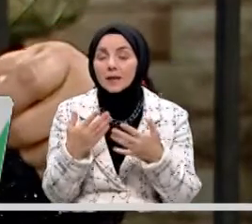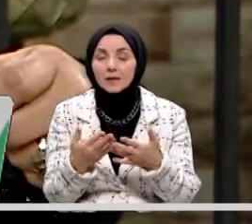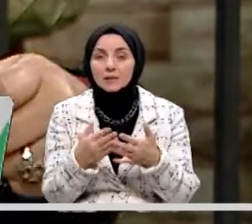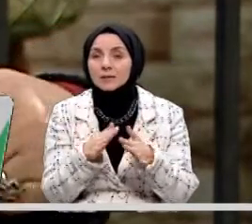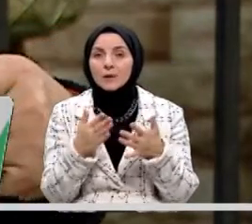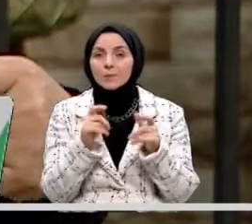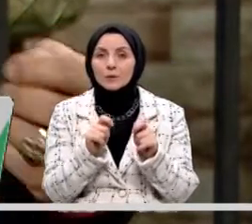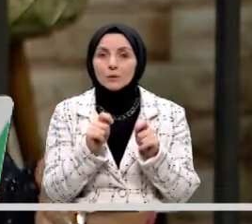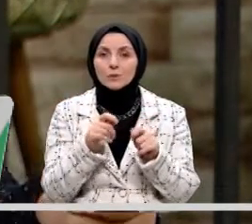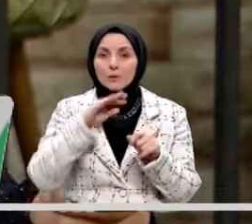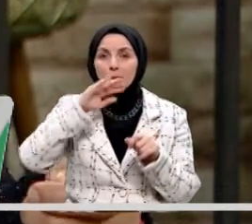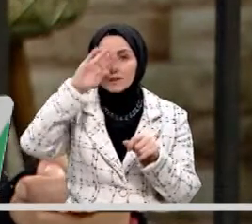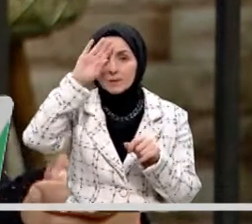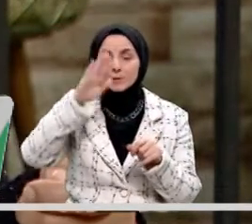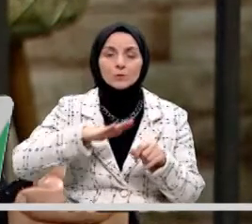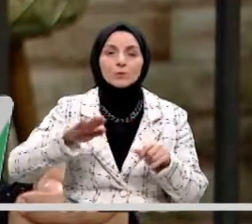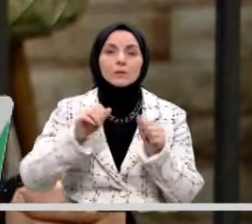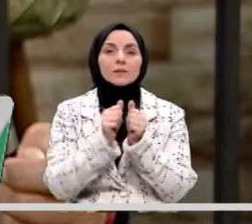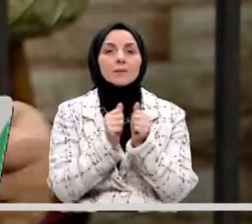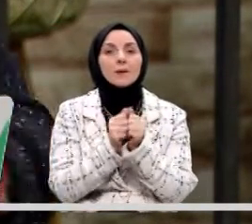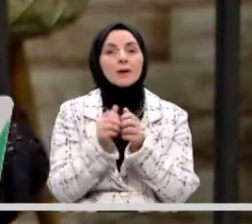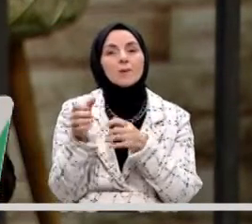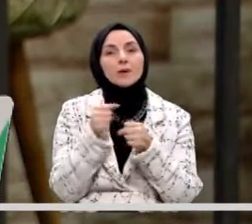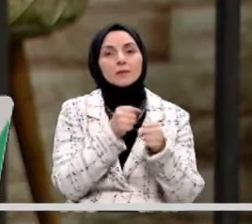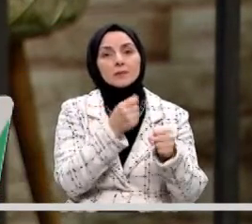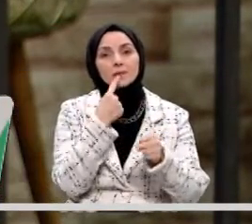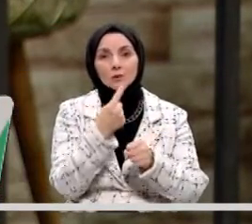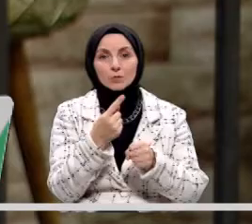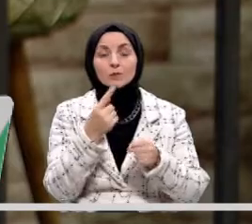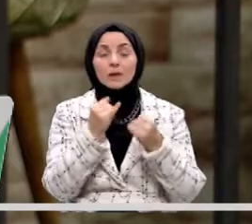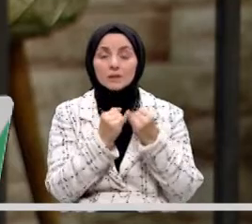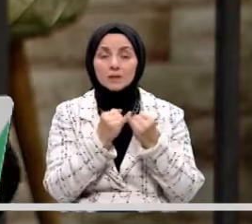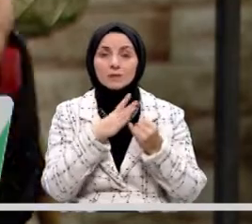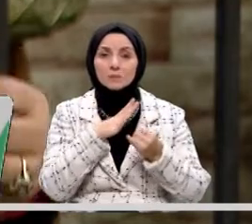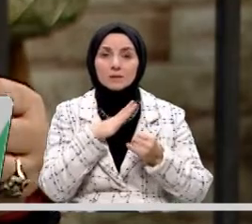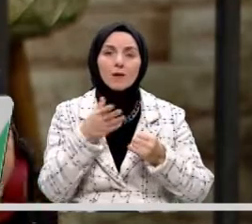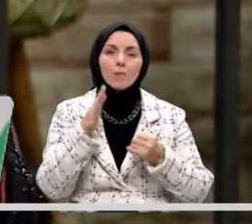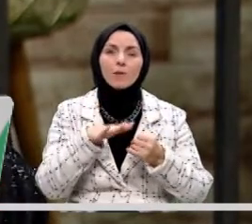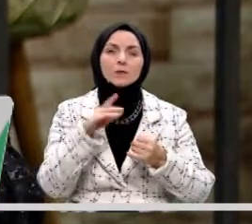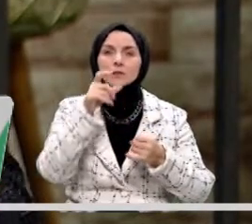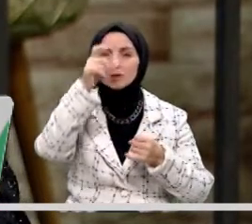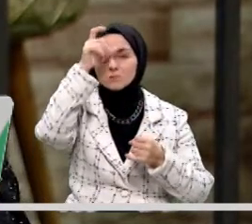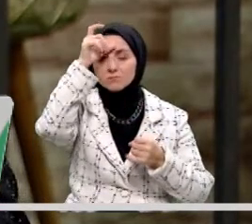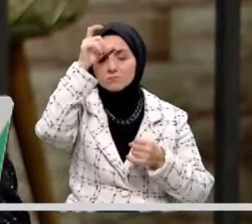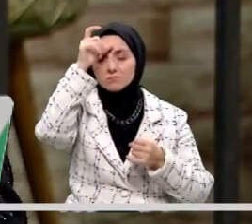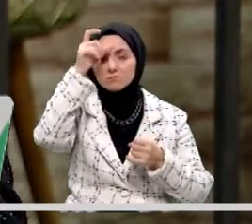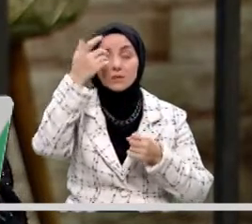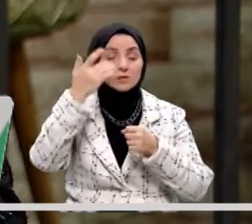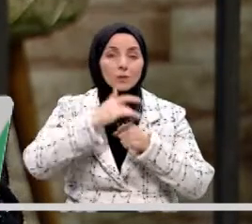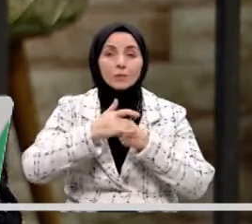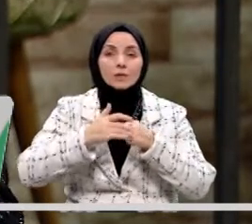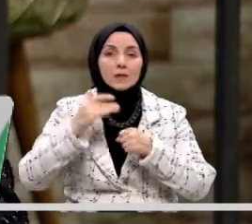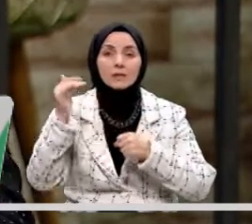bir bizim kardeşimiz var başka ülkeden gelmiş Bunlar burada yaşıyorlar Hadi bakalım onlara da bir bayramlık alalım çocuk